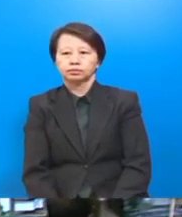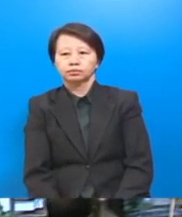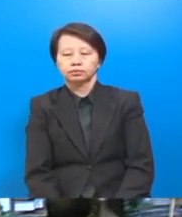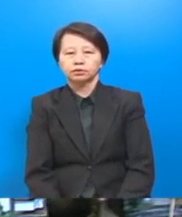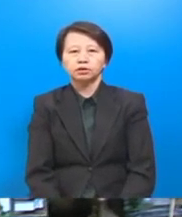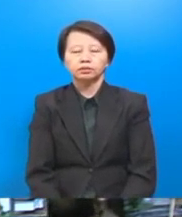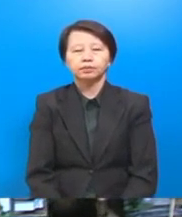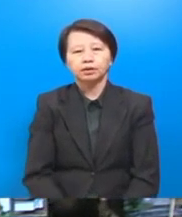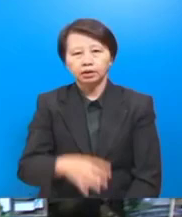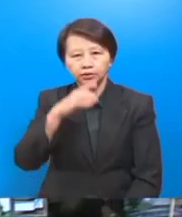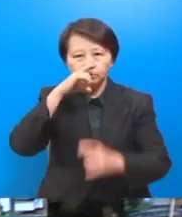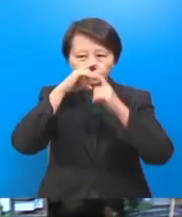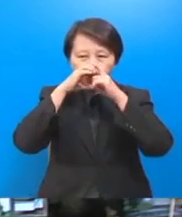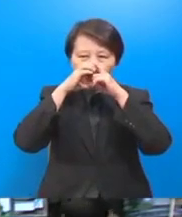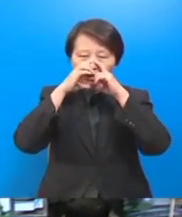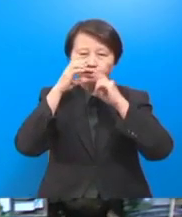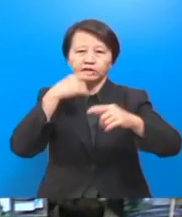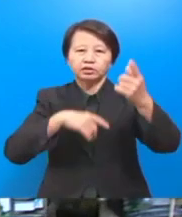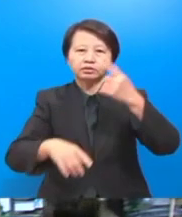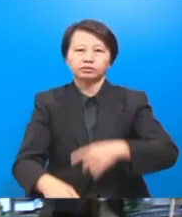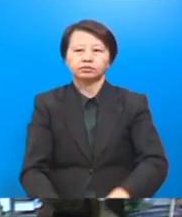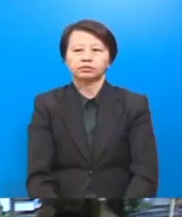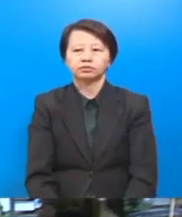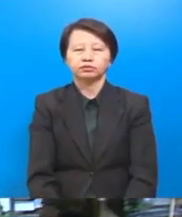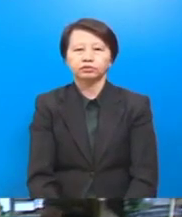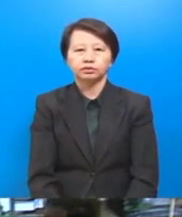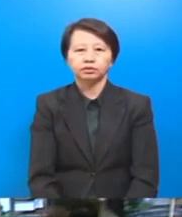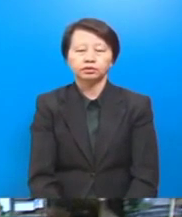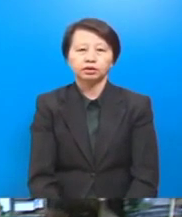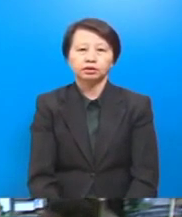hai terima kasih banyak diperjual